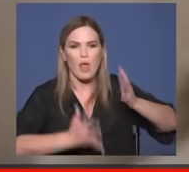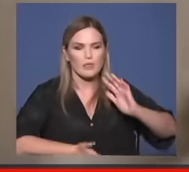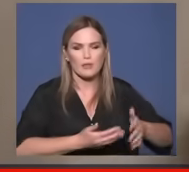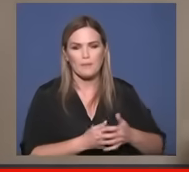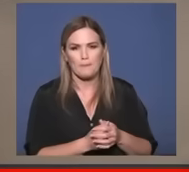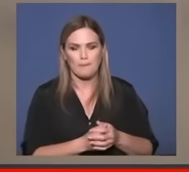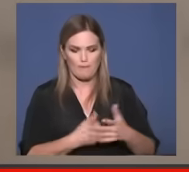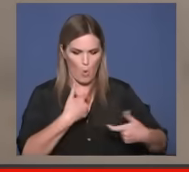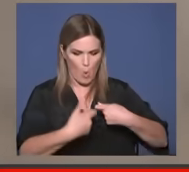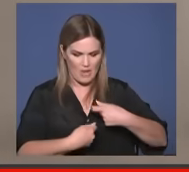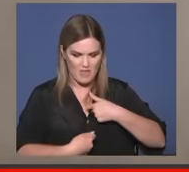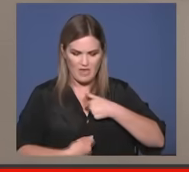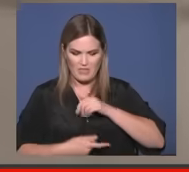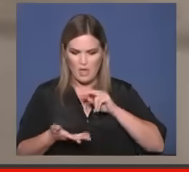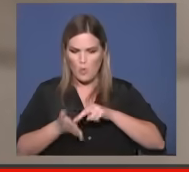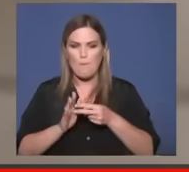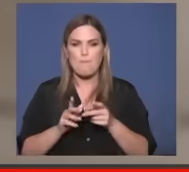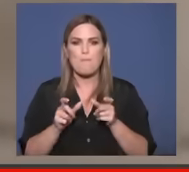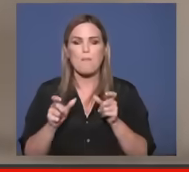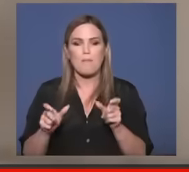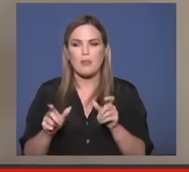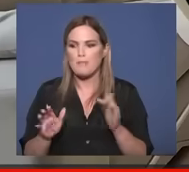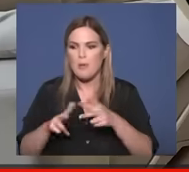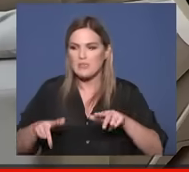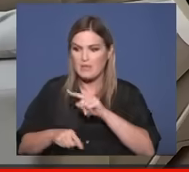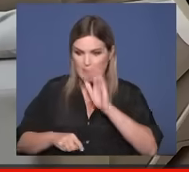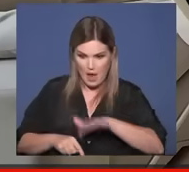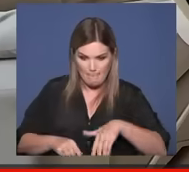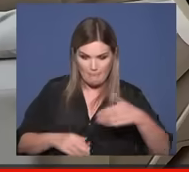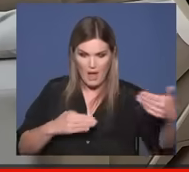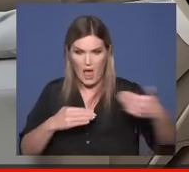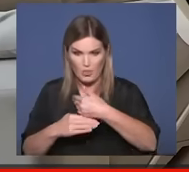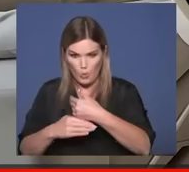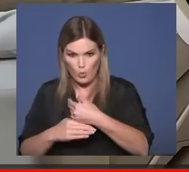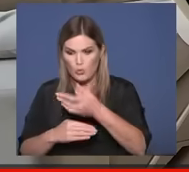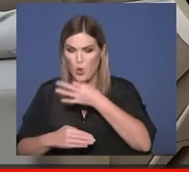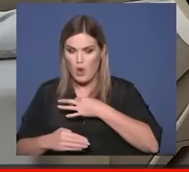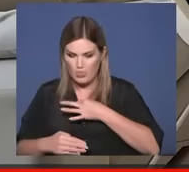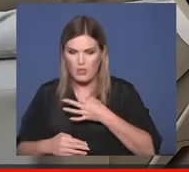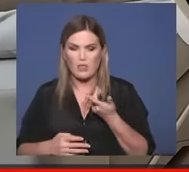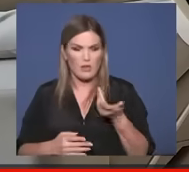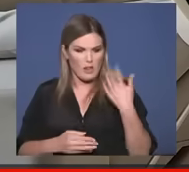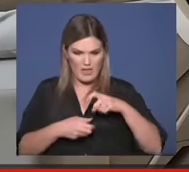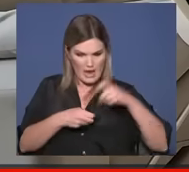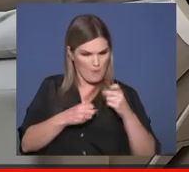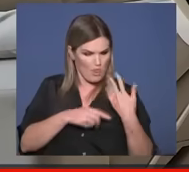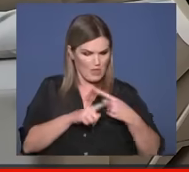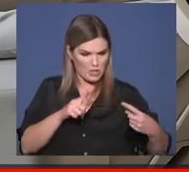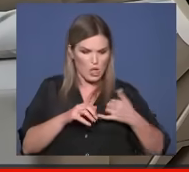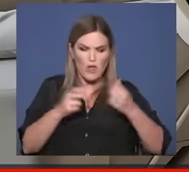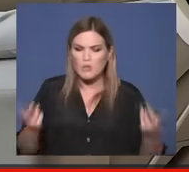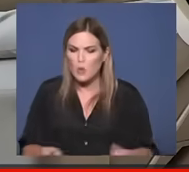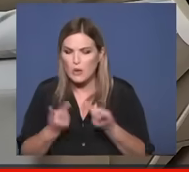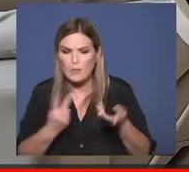אנחנו בממד, מה המצב אצלכם? גם חדרו? הוא שואל אותי. ירו לידינו, היה רימון לפני חצי שעה, הם עכשיו סורקים את כל האזור, לעוד